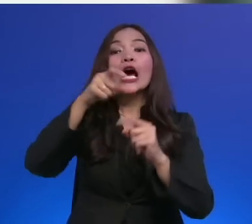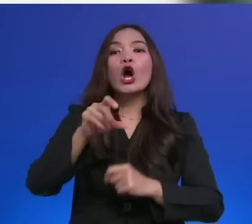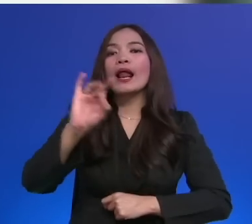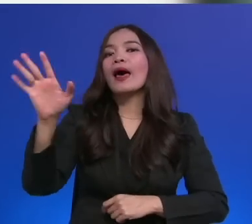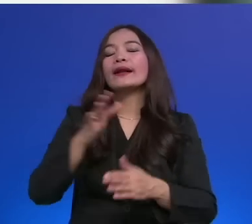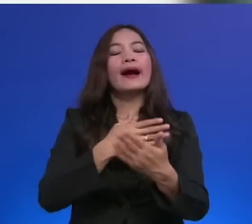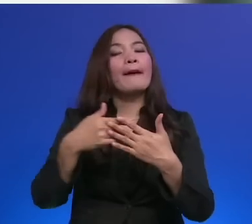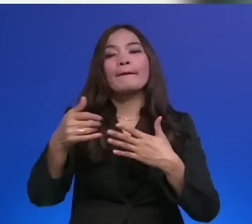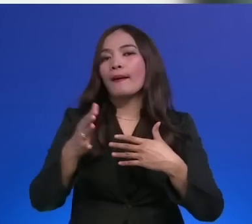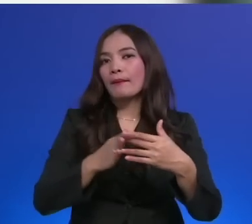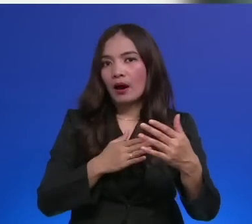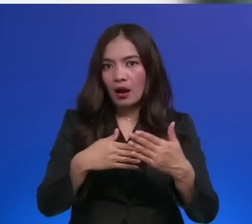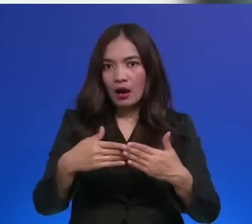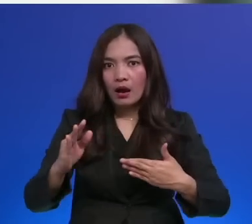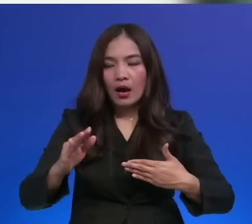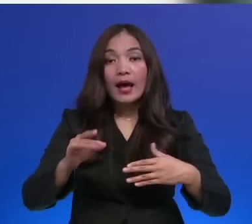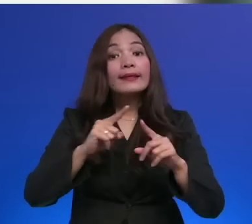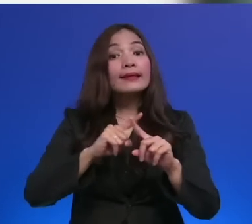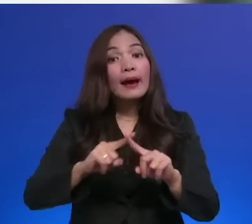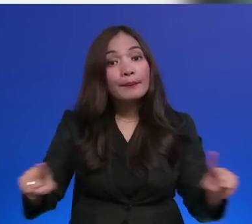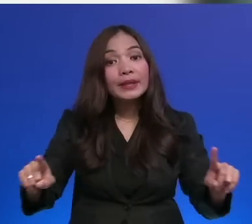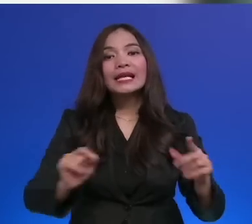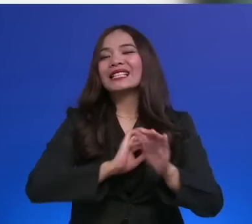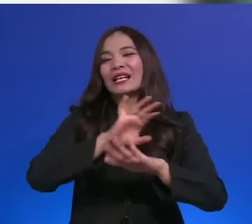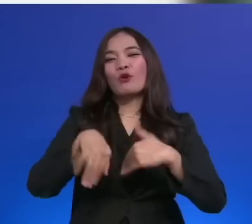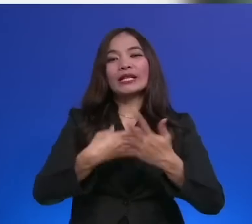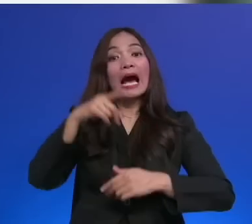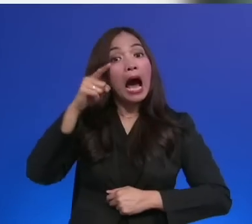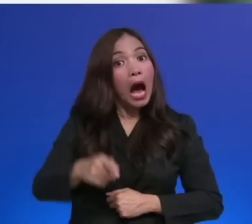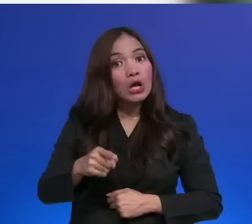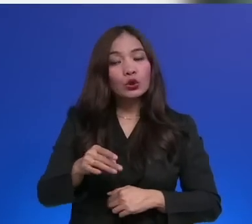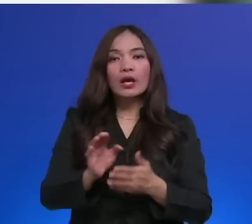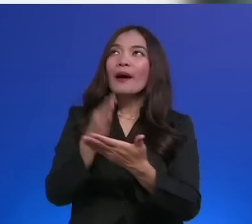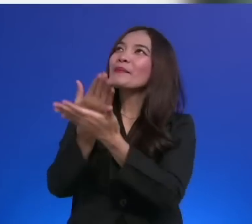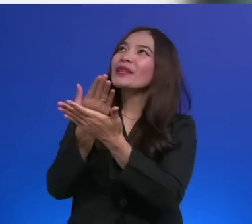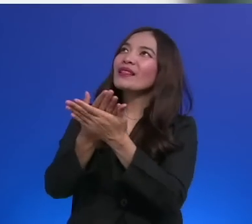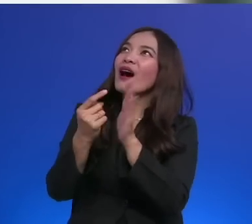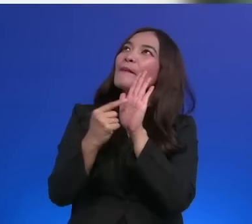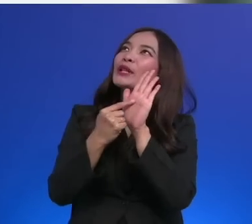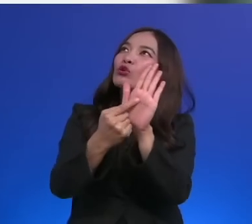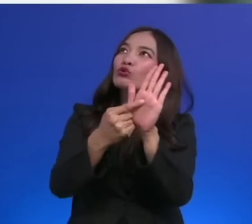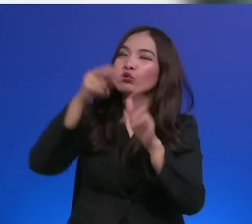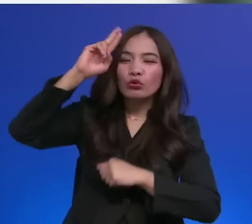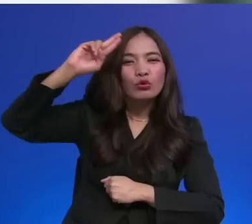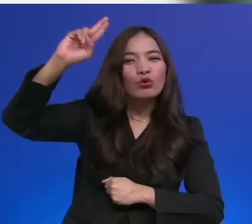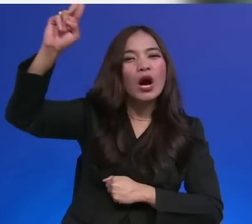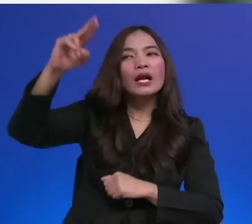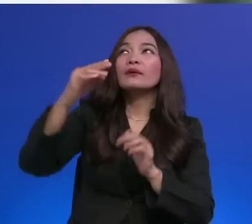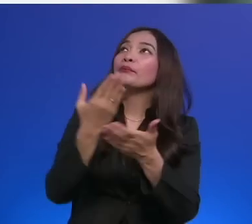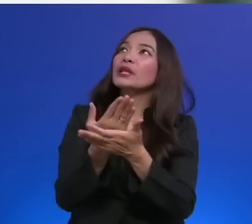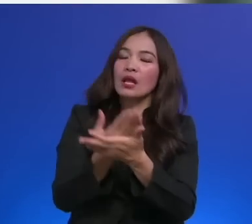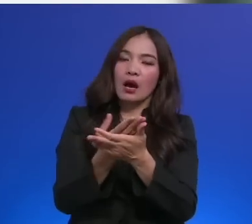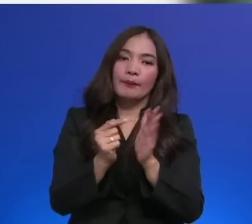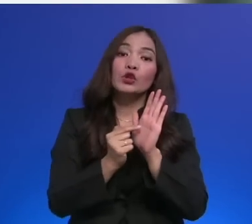keliru, tidak salah. Tetapi semua harus di dalam petunjuk Tuhan, semua harus di